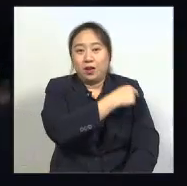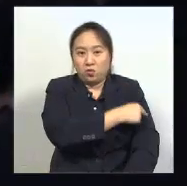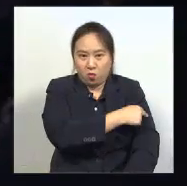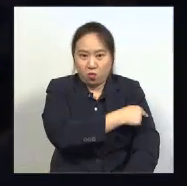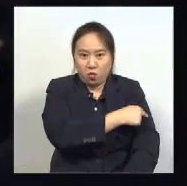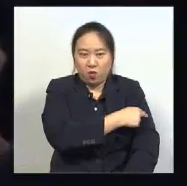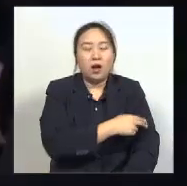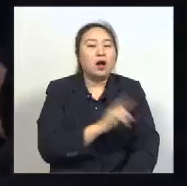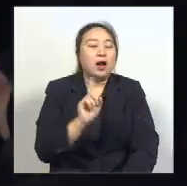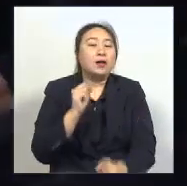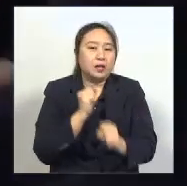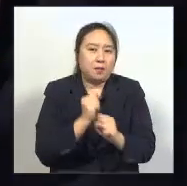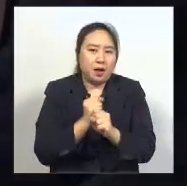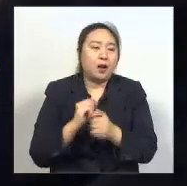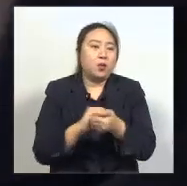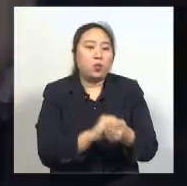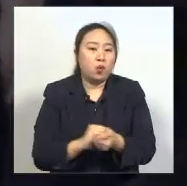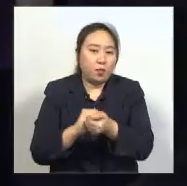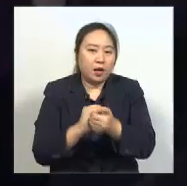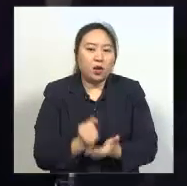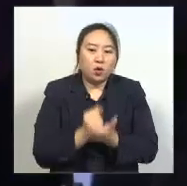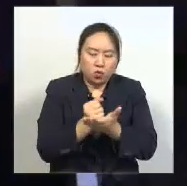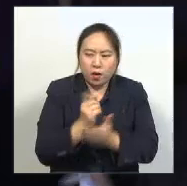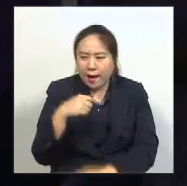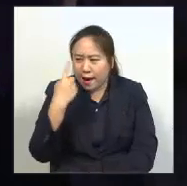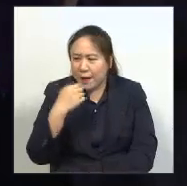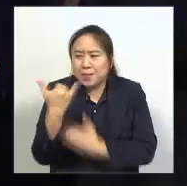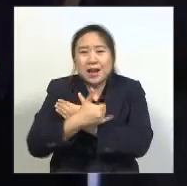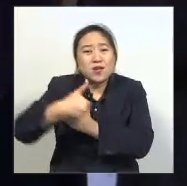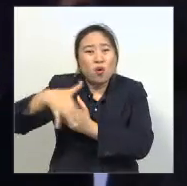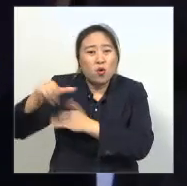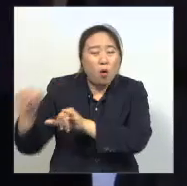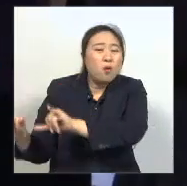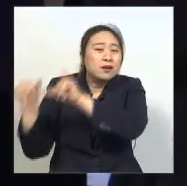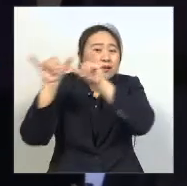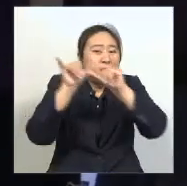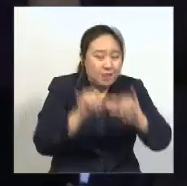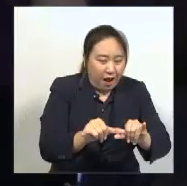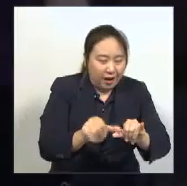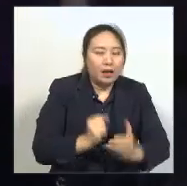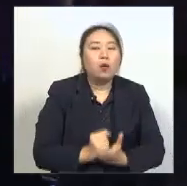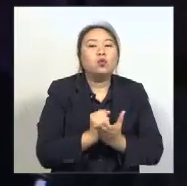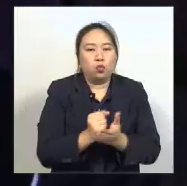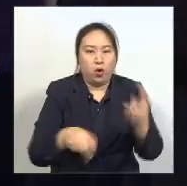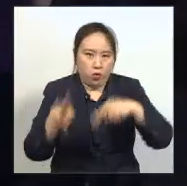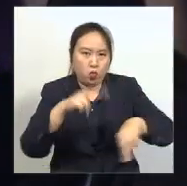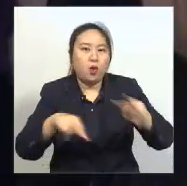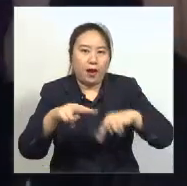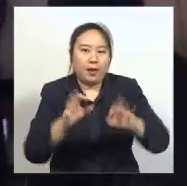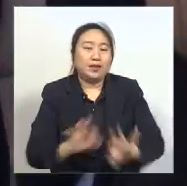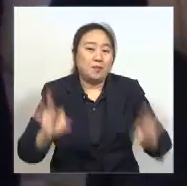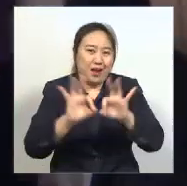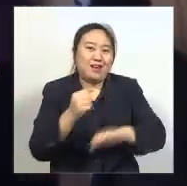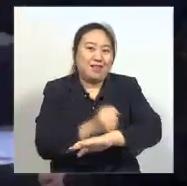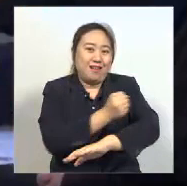ขเกี่ยวกับการทำงานร่วมกันในด้านการดูแลผู้โยกย้ายถิ่นฐานและด้านสาธารณสุขโดยเฉพาะกับแรงงานต่าง